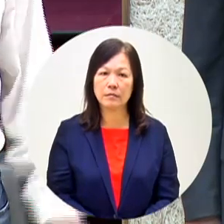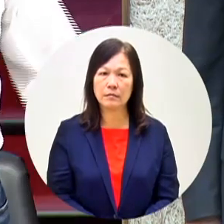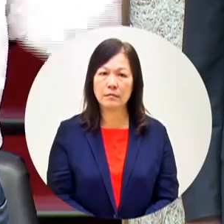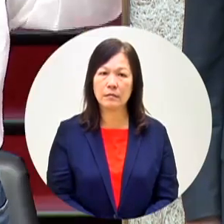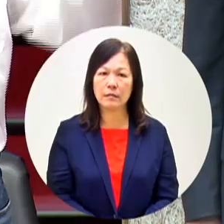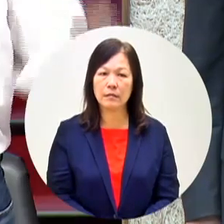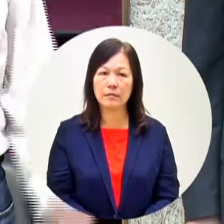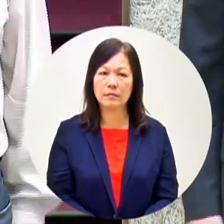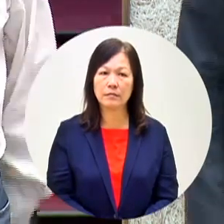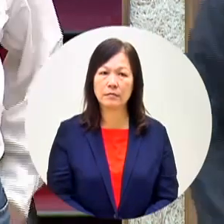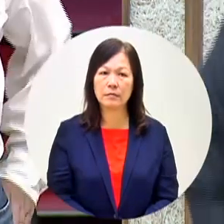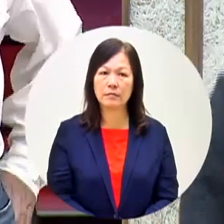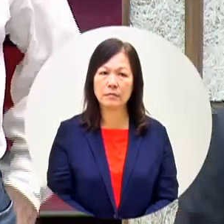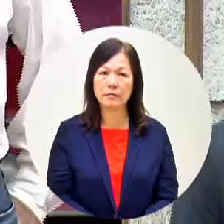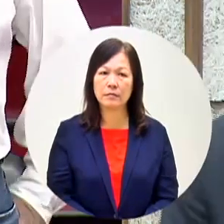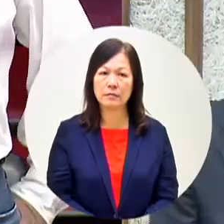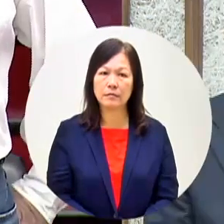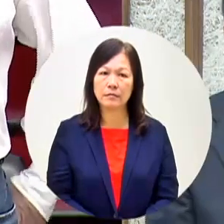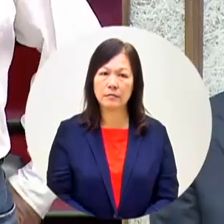你请坐。